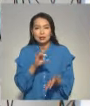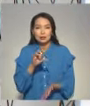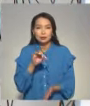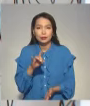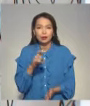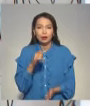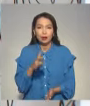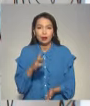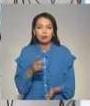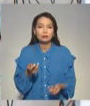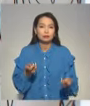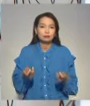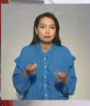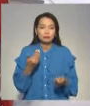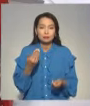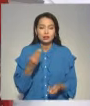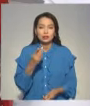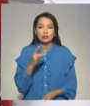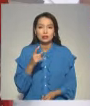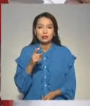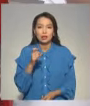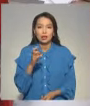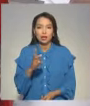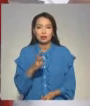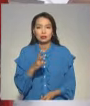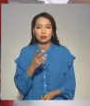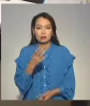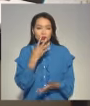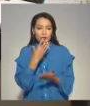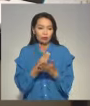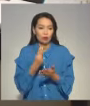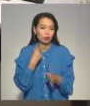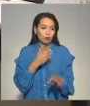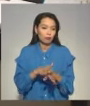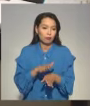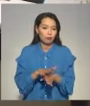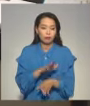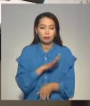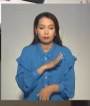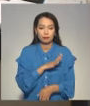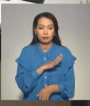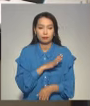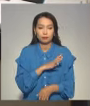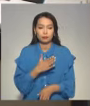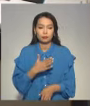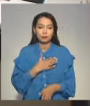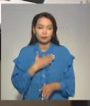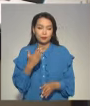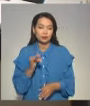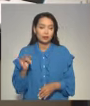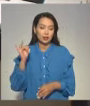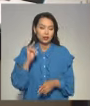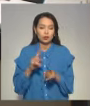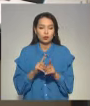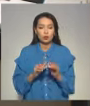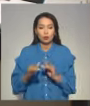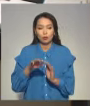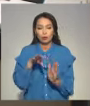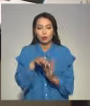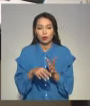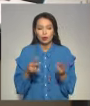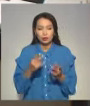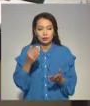патшаға Шыңғыс ханның өзі қарыздар болған дейді. Тайбұға ауылын зерттеу, оны біздің тарихтың айналымына кіргізу,